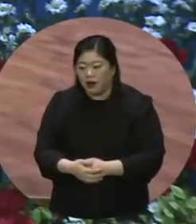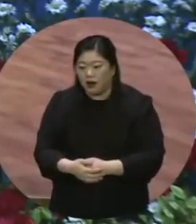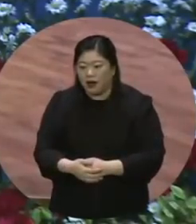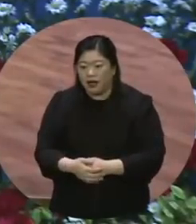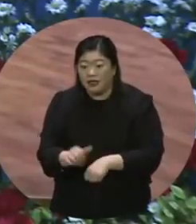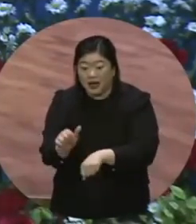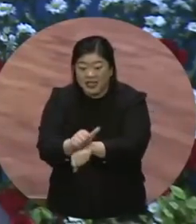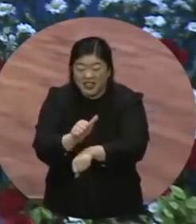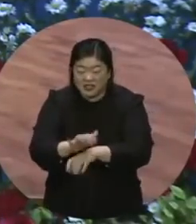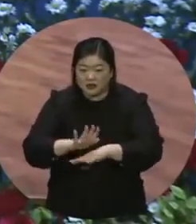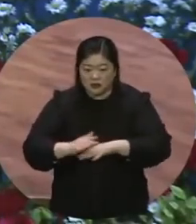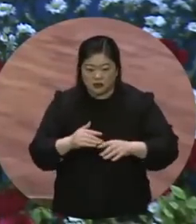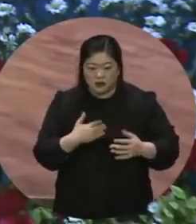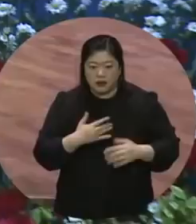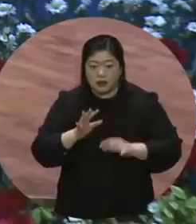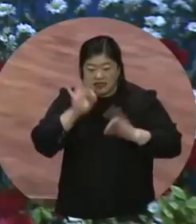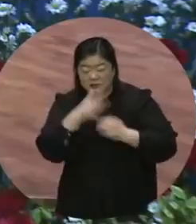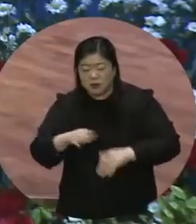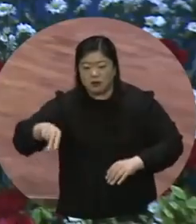마르는